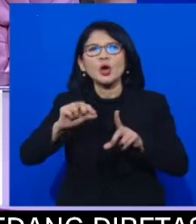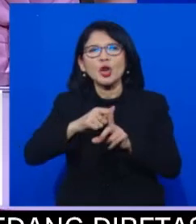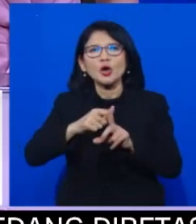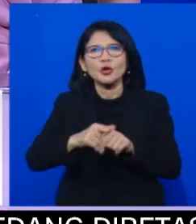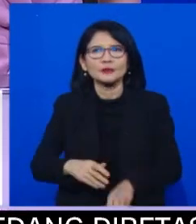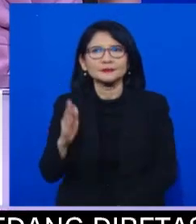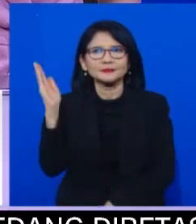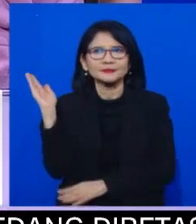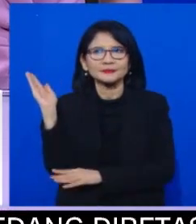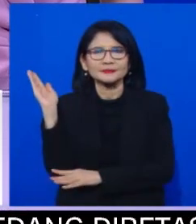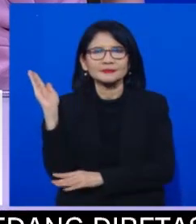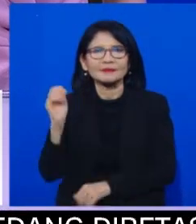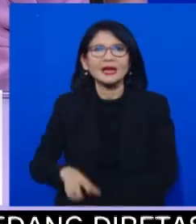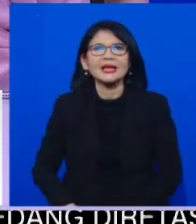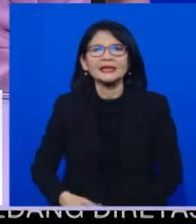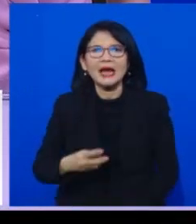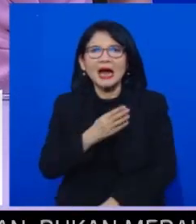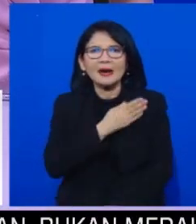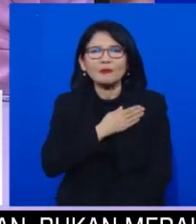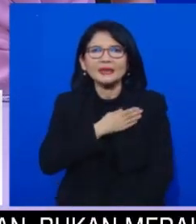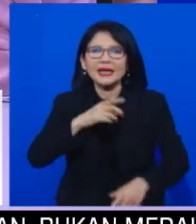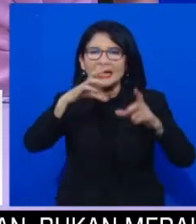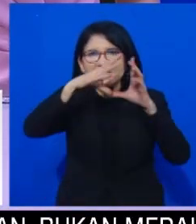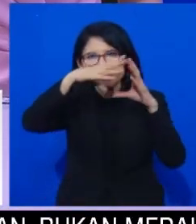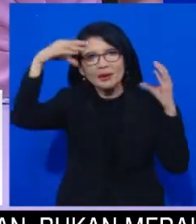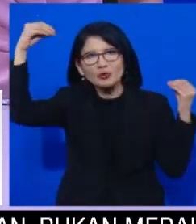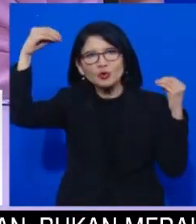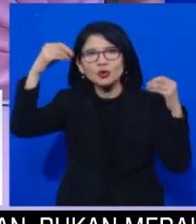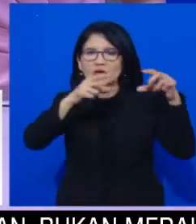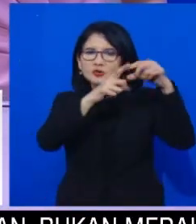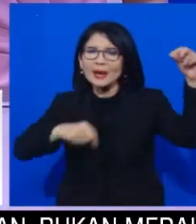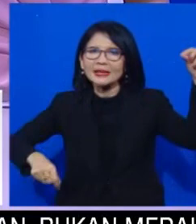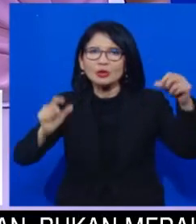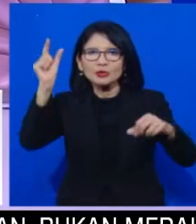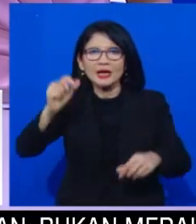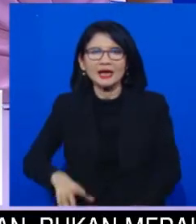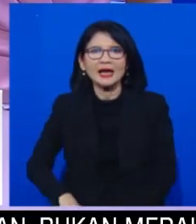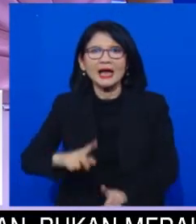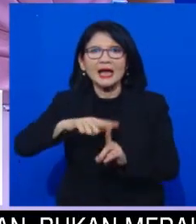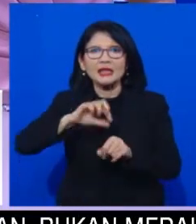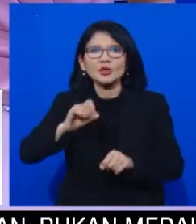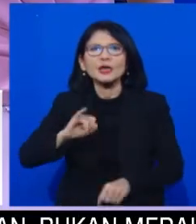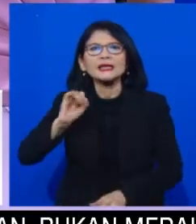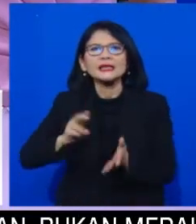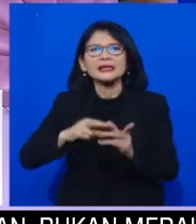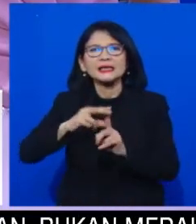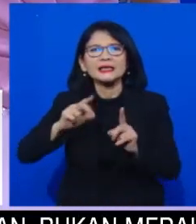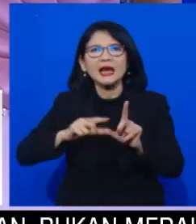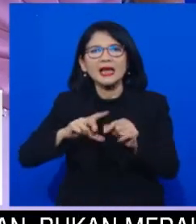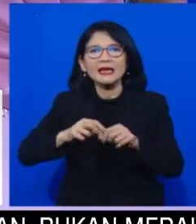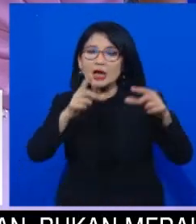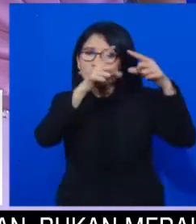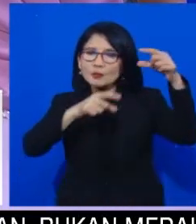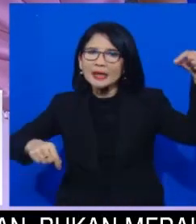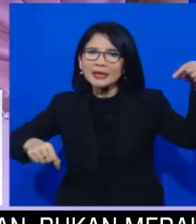Kabupaten Simalungun Sumatera Utara pada 17 April Selain itu ruas jalan tol Indralaya Prabumulih Sumatera Selatan